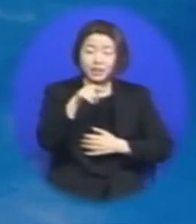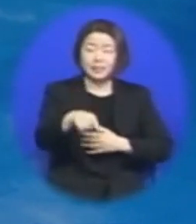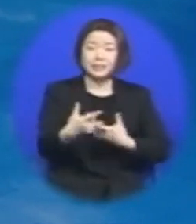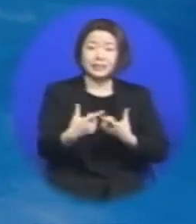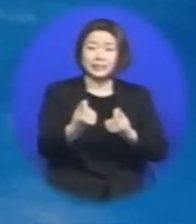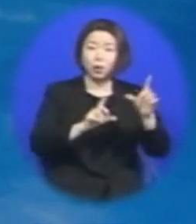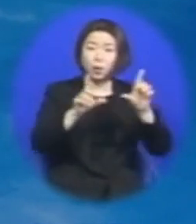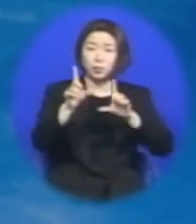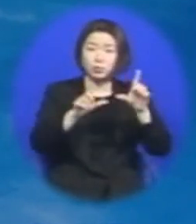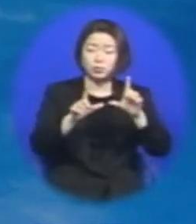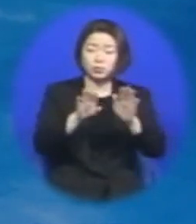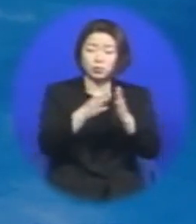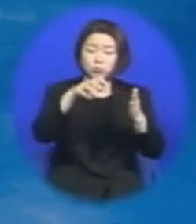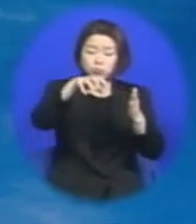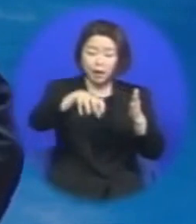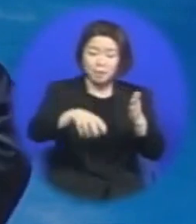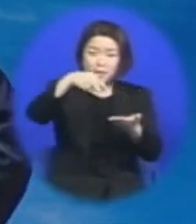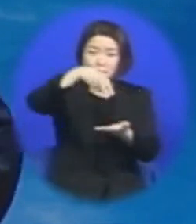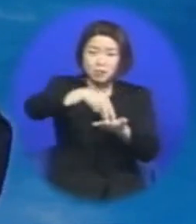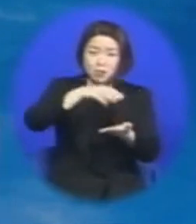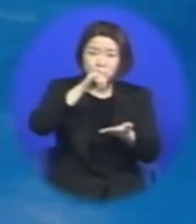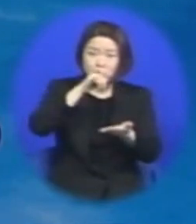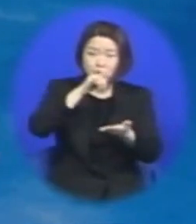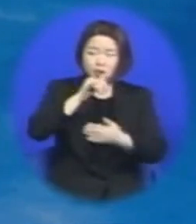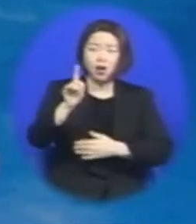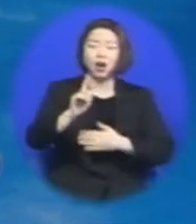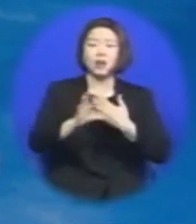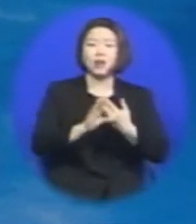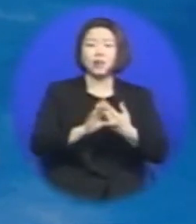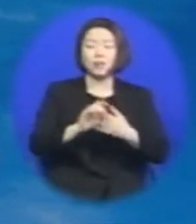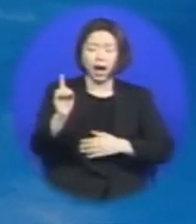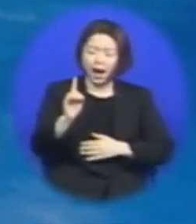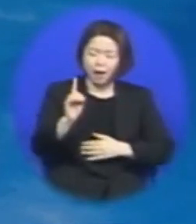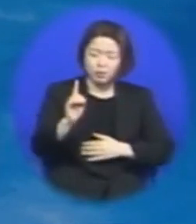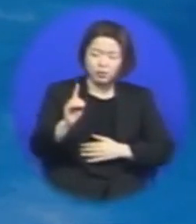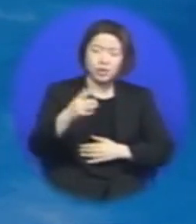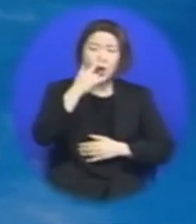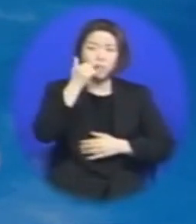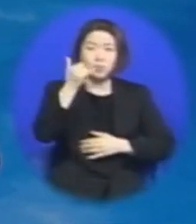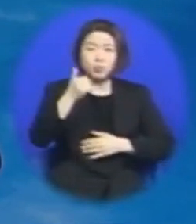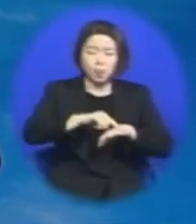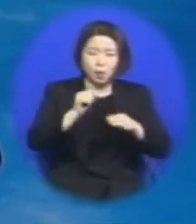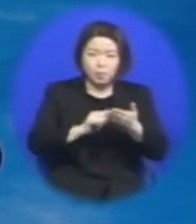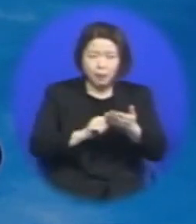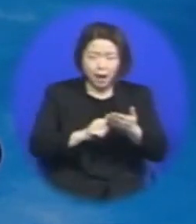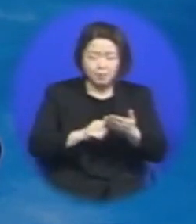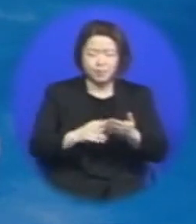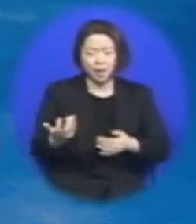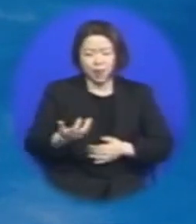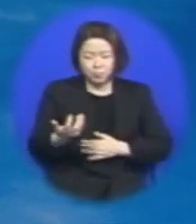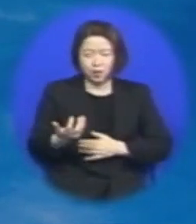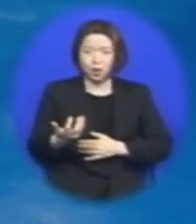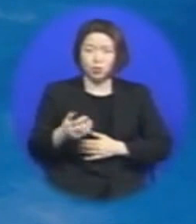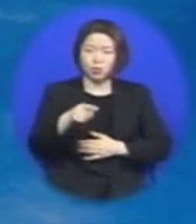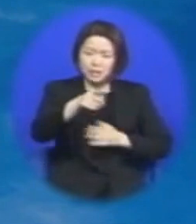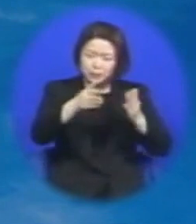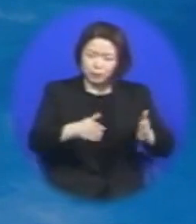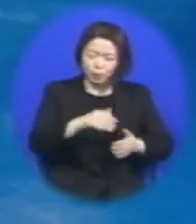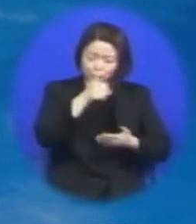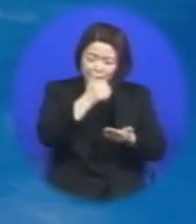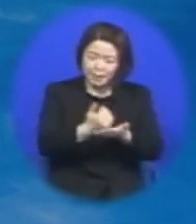밖에서 있어요 그러면 아무리 그 아이가 부모의 마음을 아프게 하고 속썩이고 그동안에 죄를